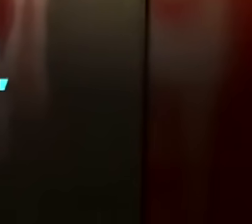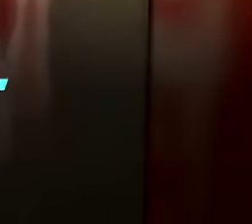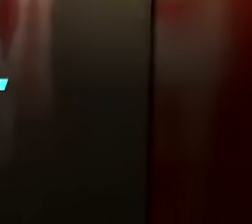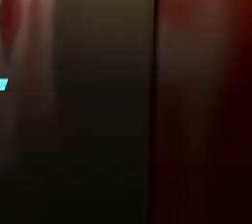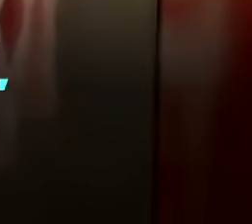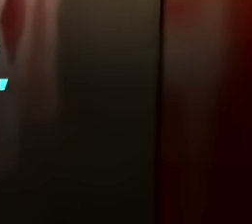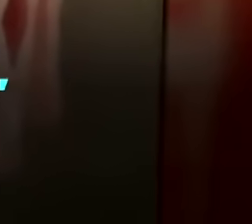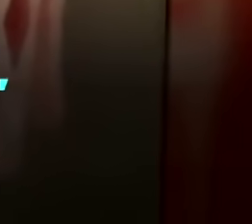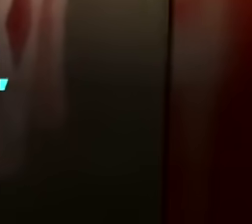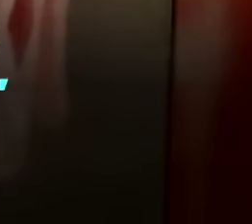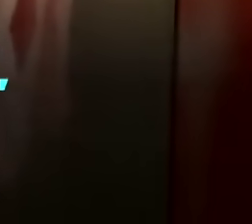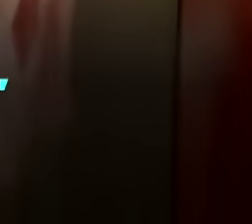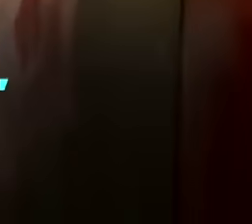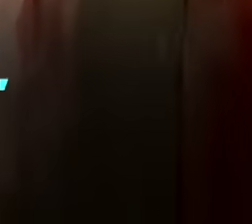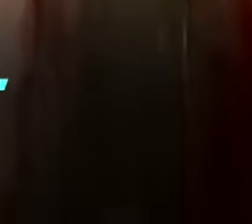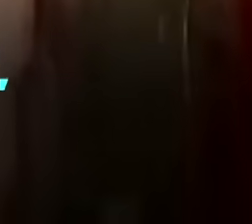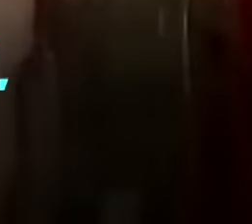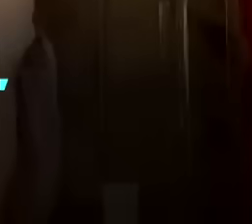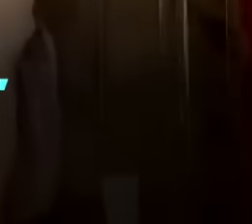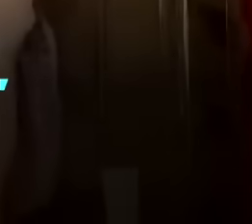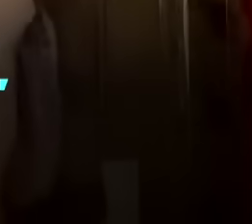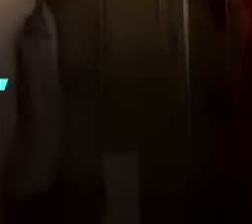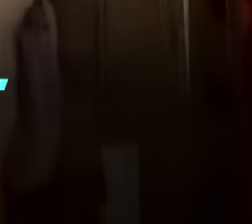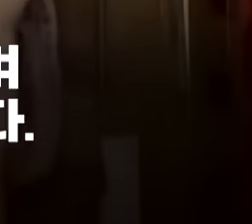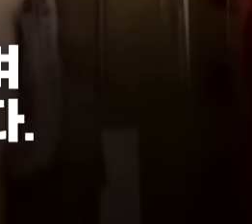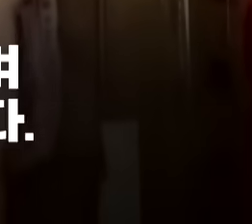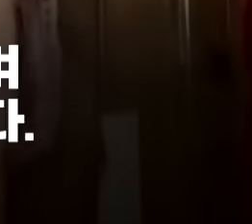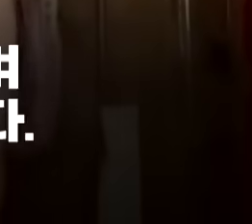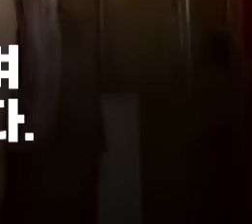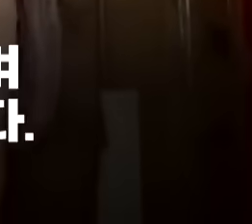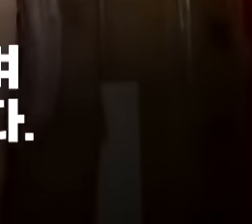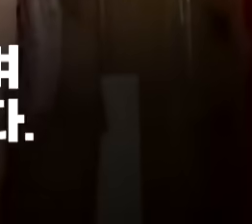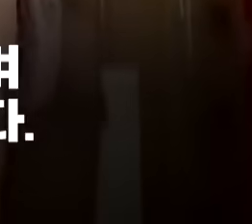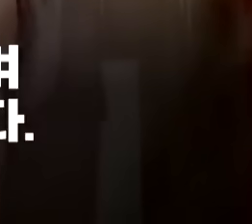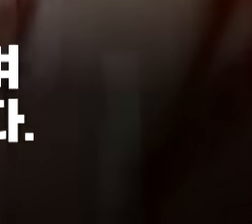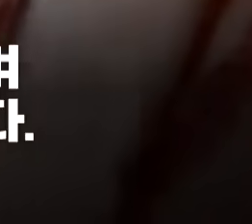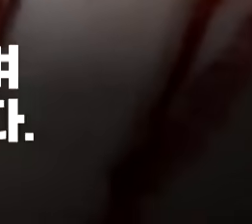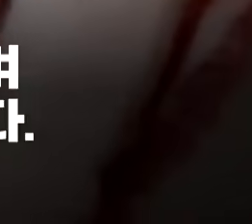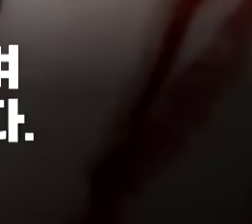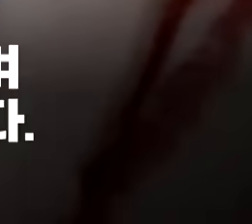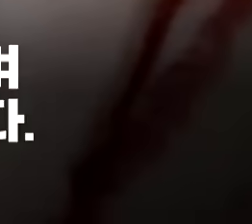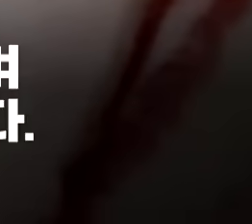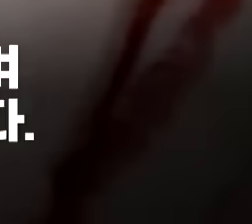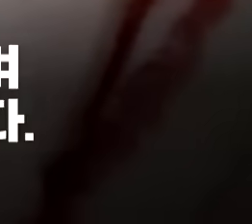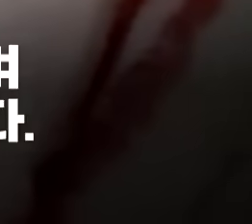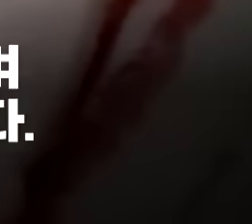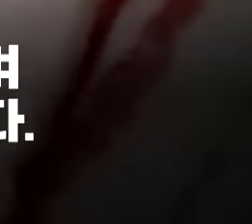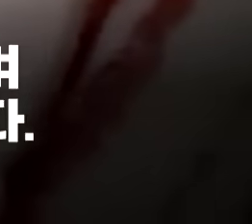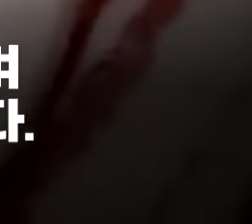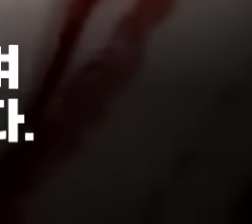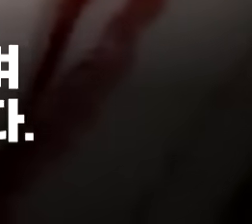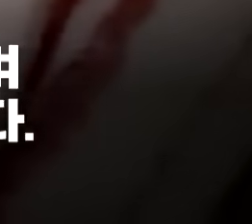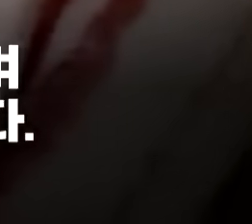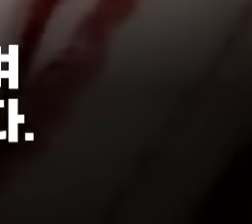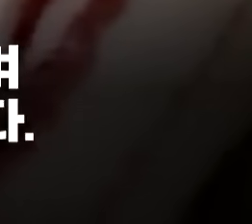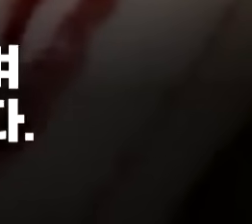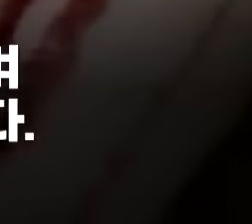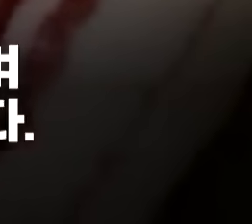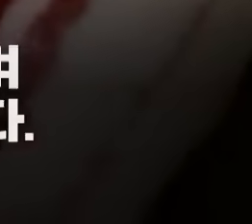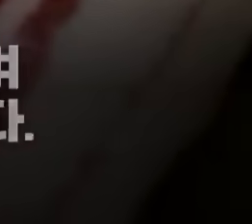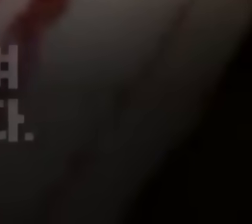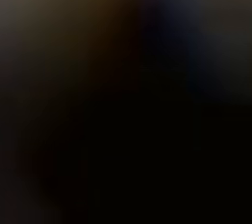비숙련자가 작업을 했고 과다한 물량을 처리한 탓에 과지방 부위에 제거가 미흡했다며 품질 관리를